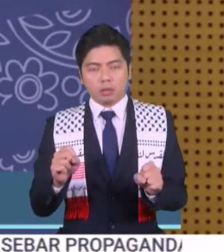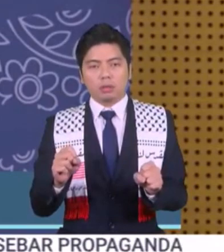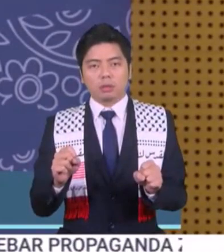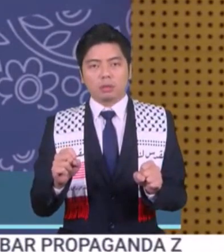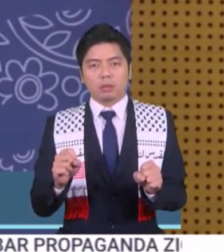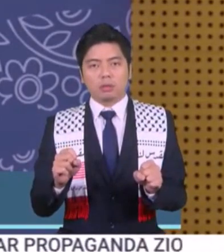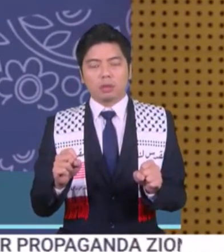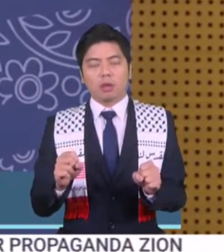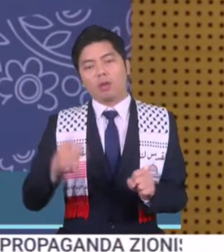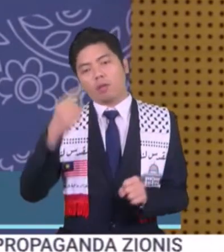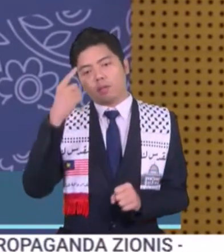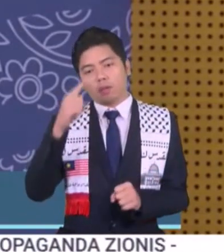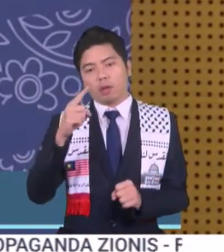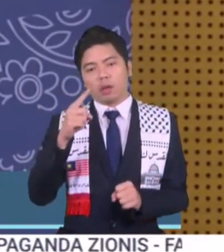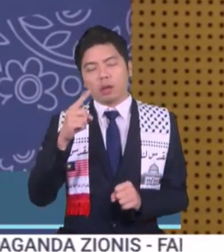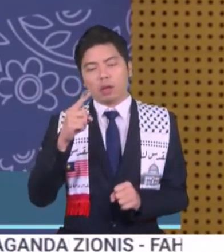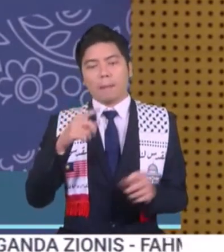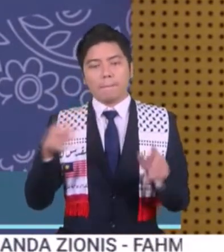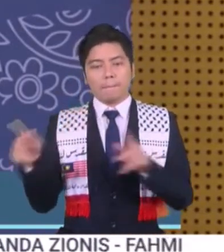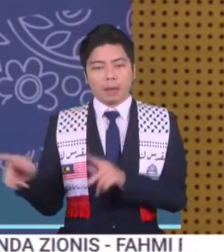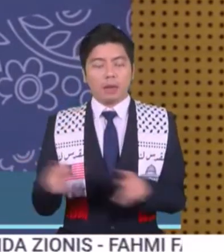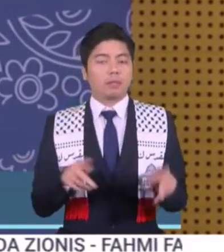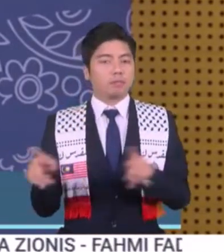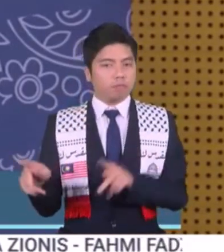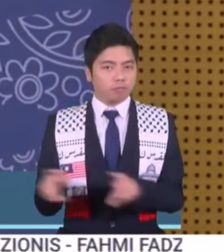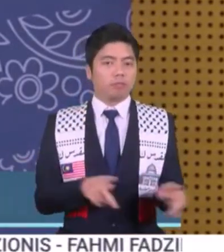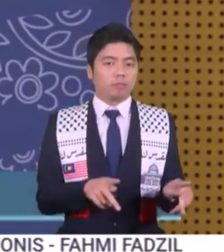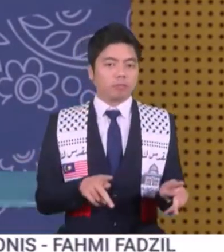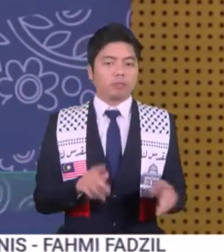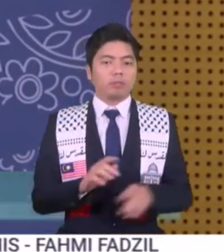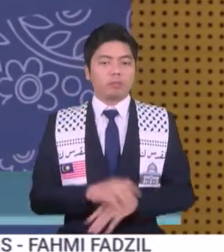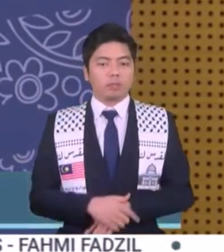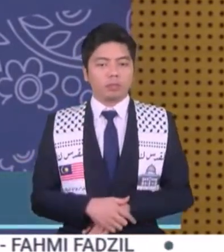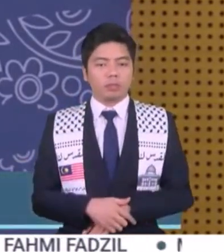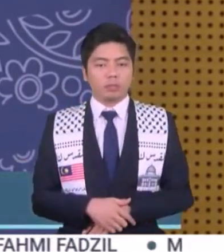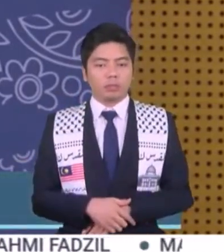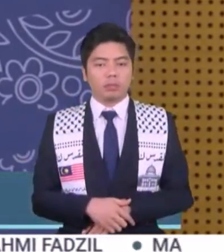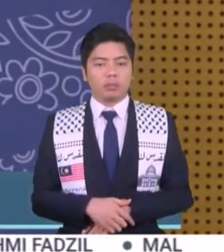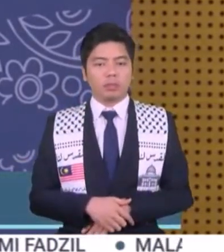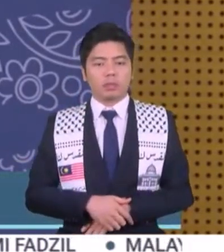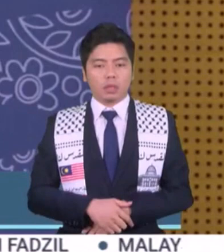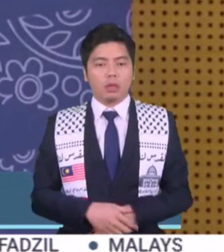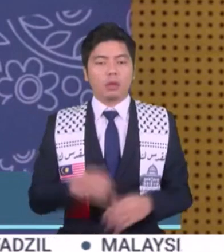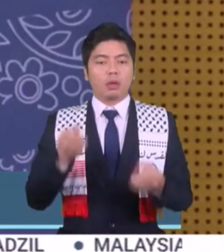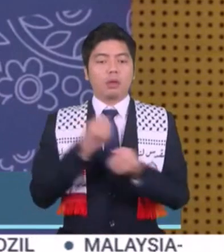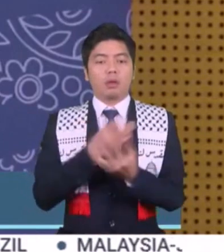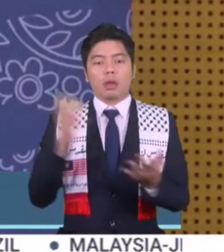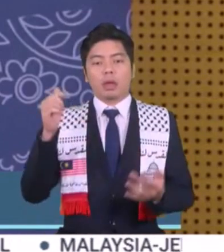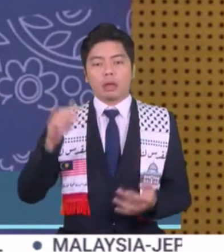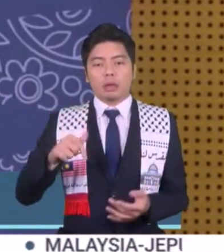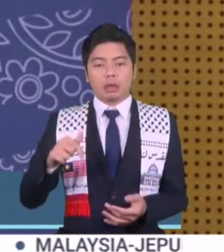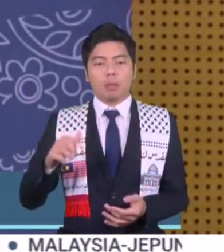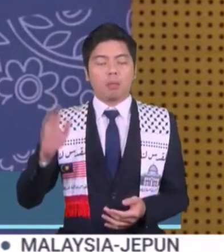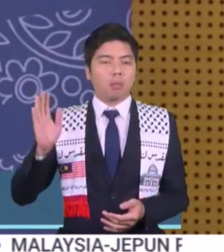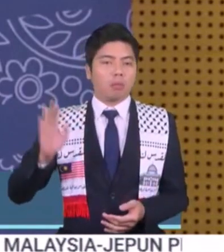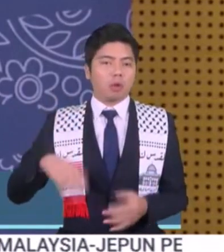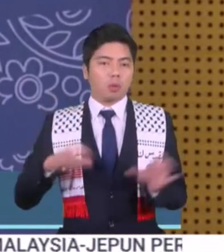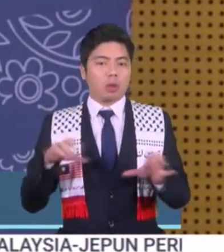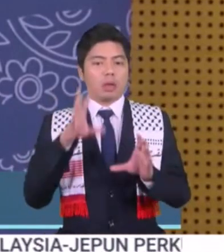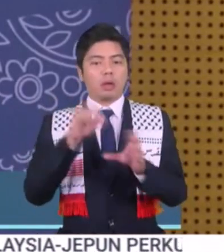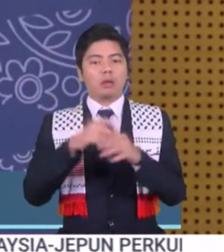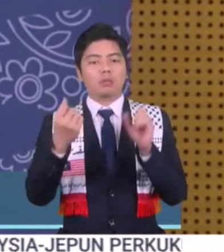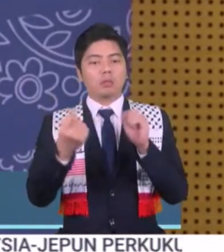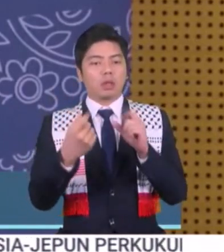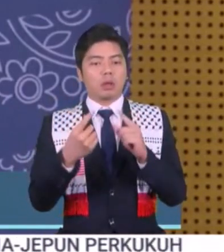the regressive model of blanket subsidy. With this level of necessary granular data, we